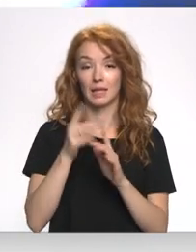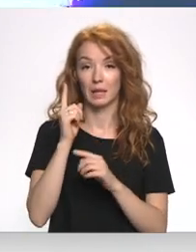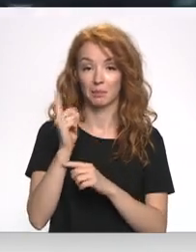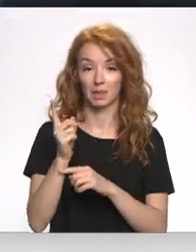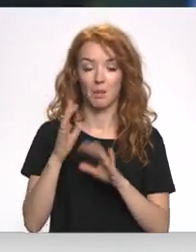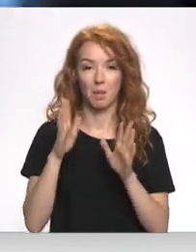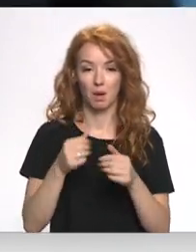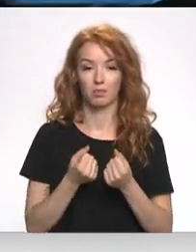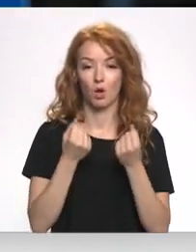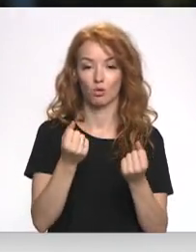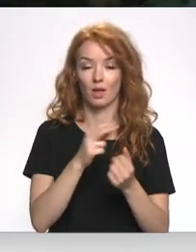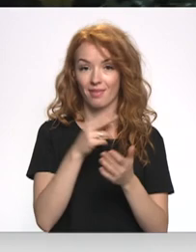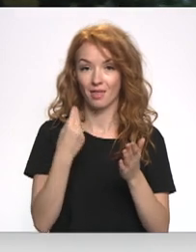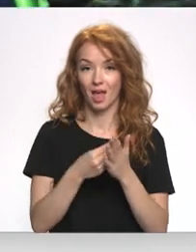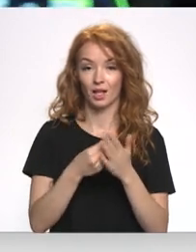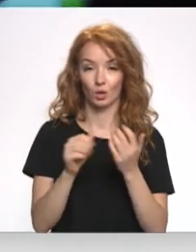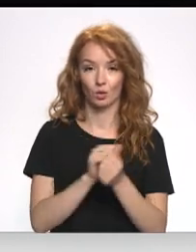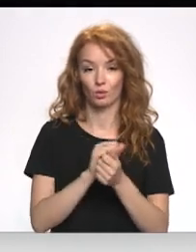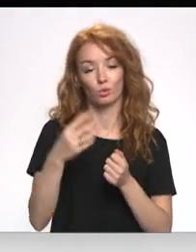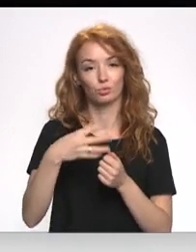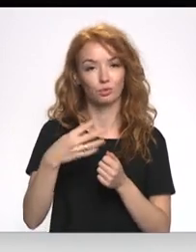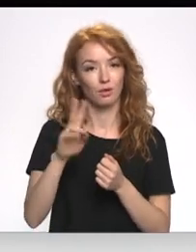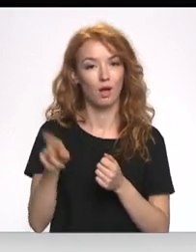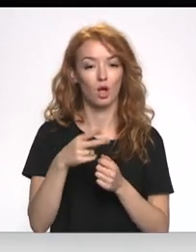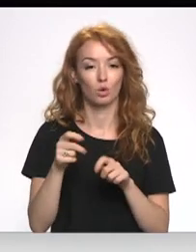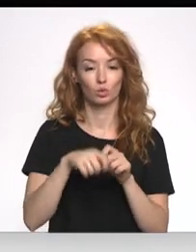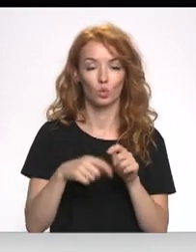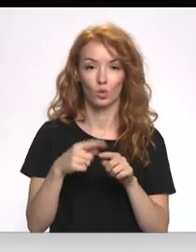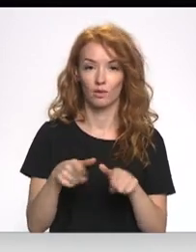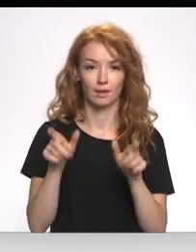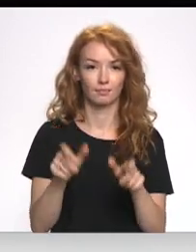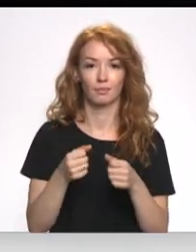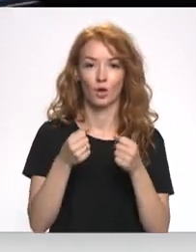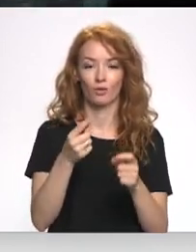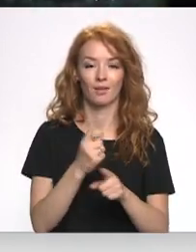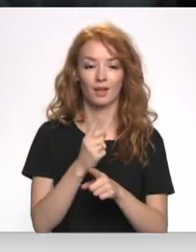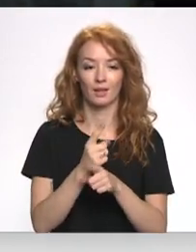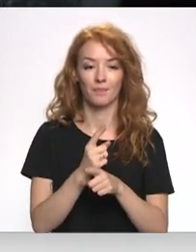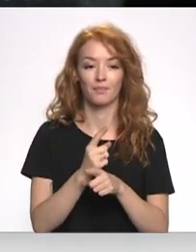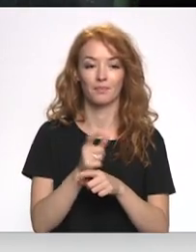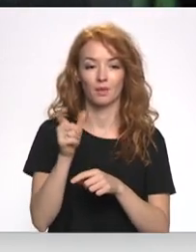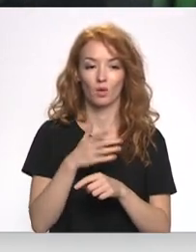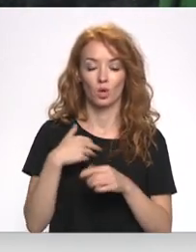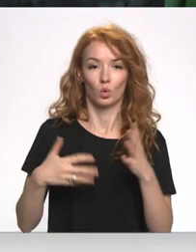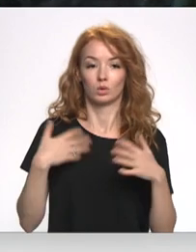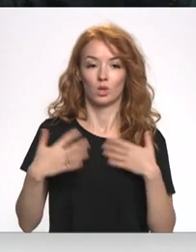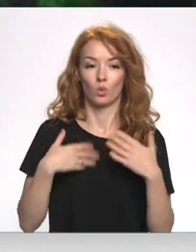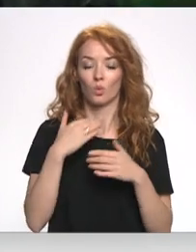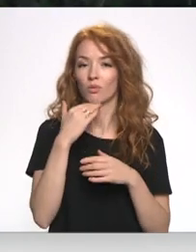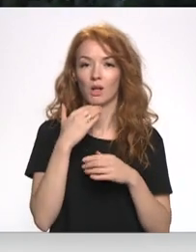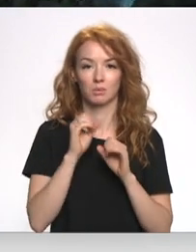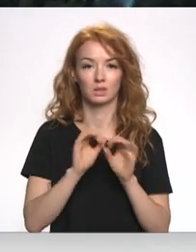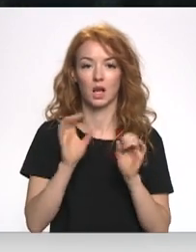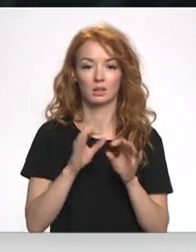brīdinājums, bet par braukšanu ar nederīgu dokumentu 40 eiro sots un liegums turpināt ceļu. Braucēja ir ļoti uztraukusies un nevēlas